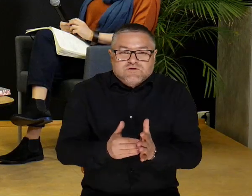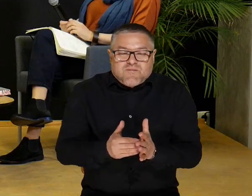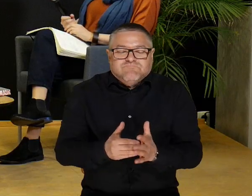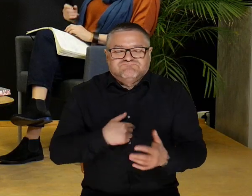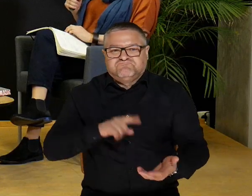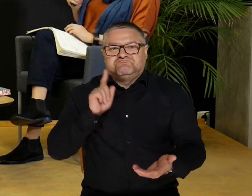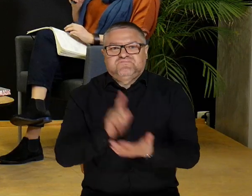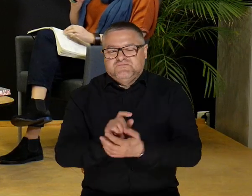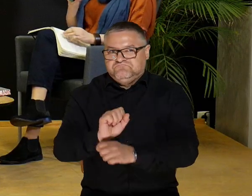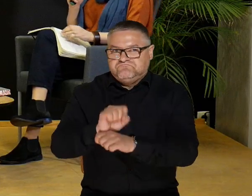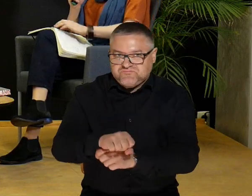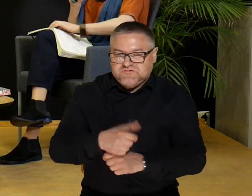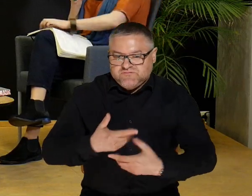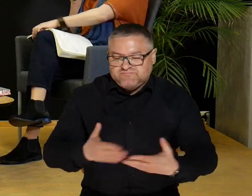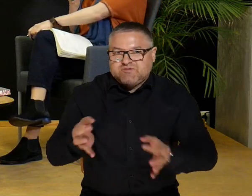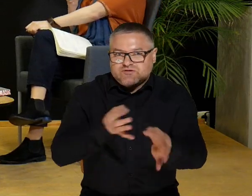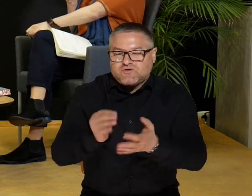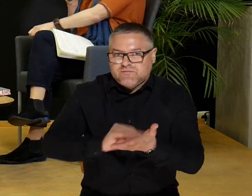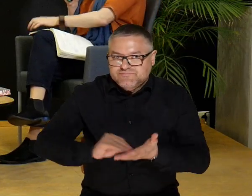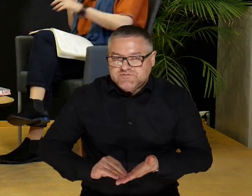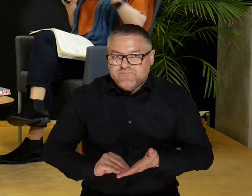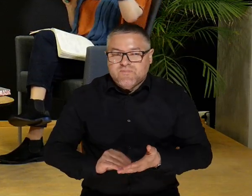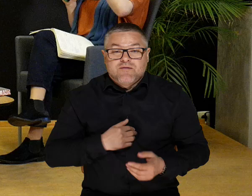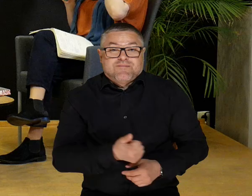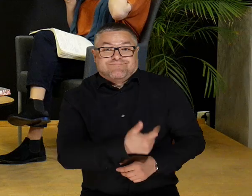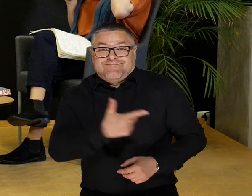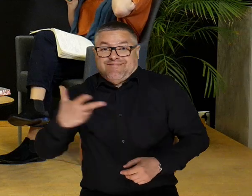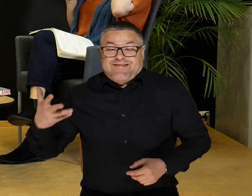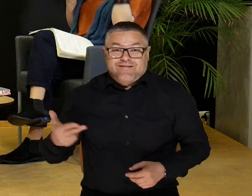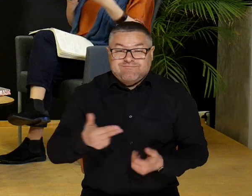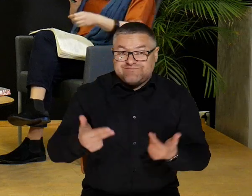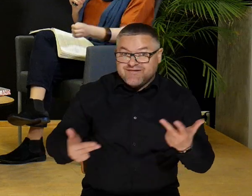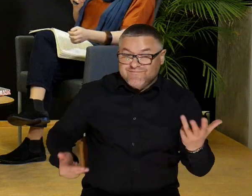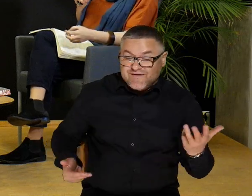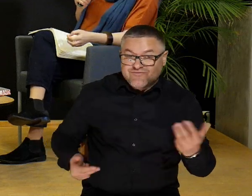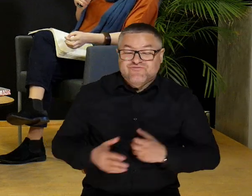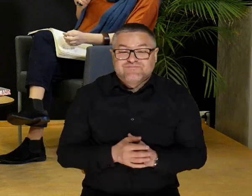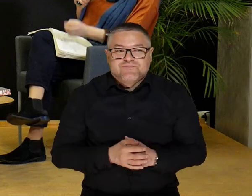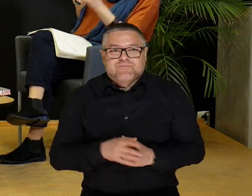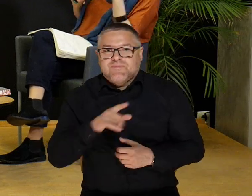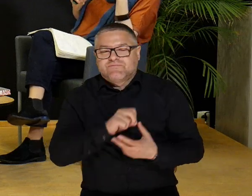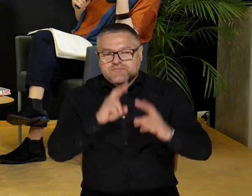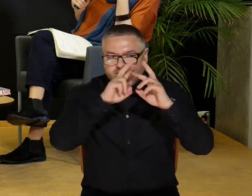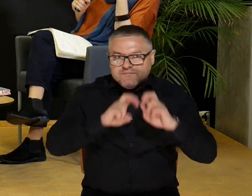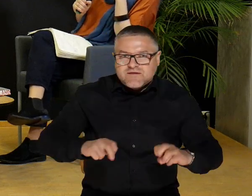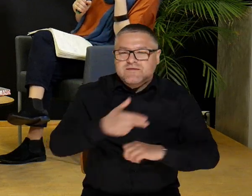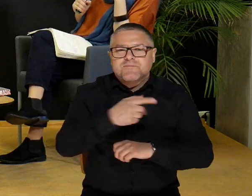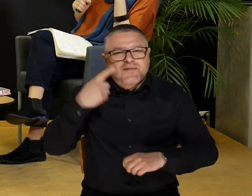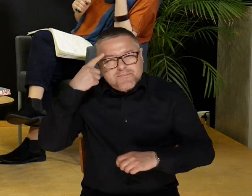zwyciężyła. Tutaj mi przychodzi do głowy kilka wątków takich interpretacji w ramach badań nad